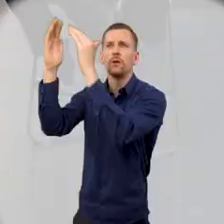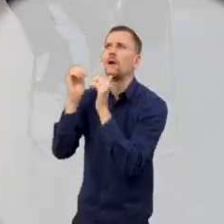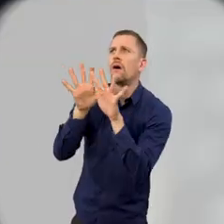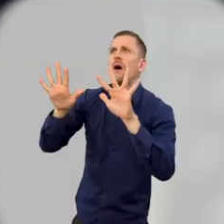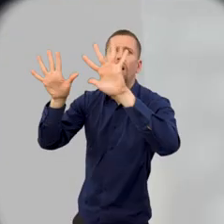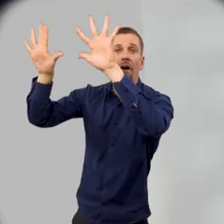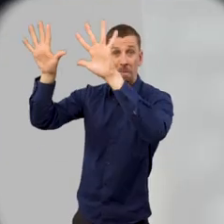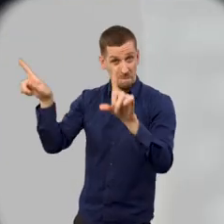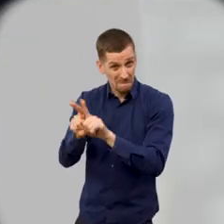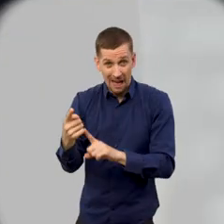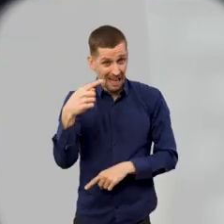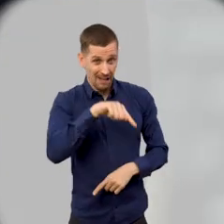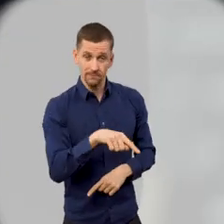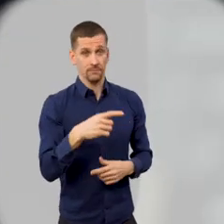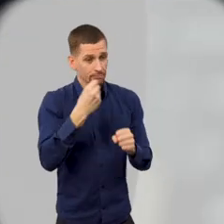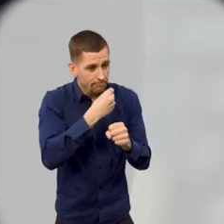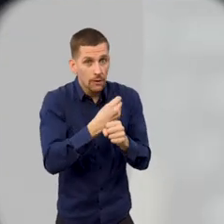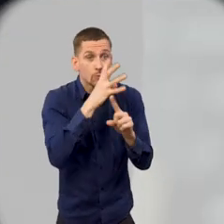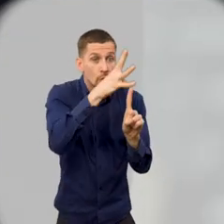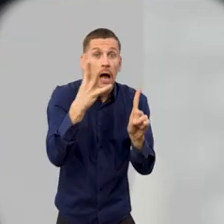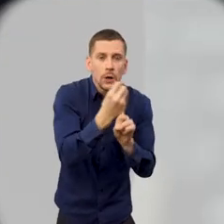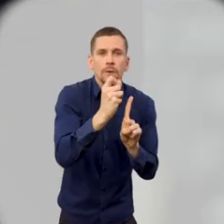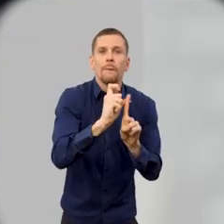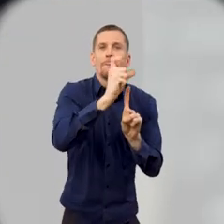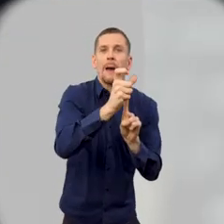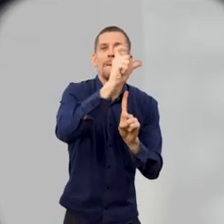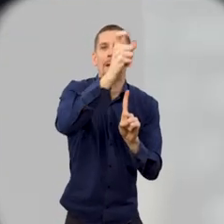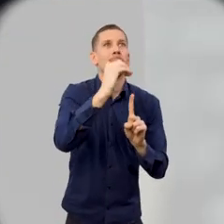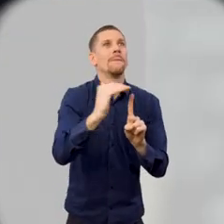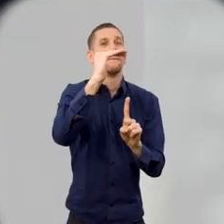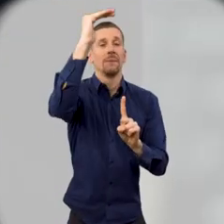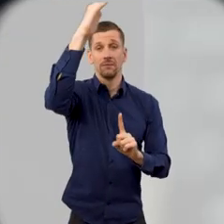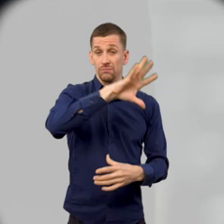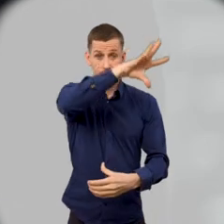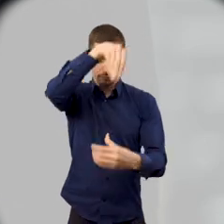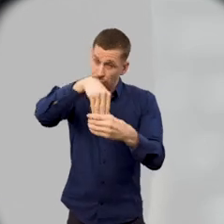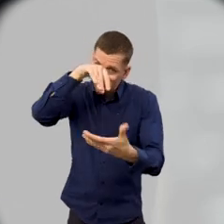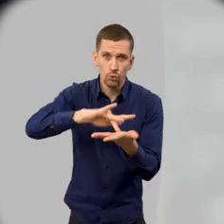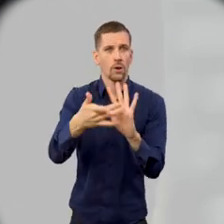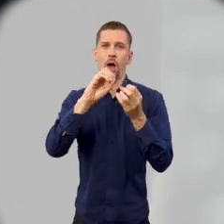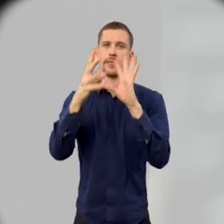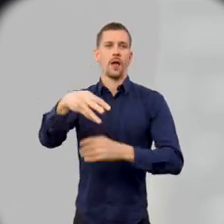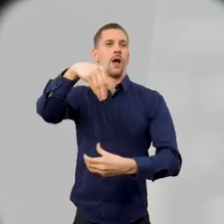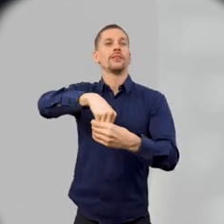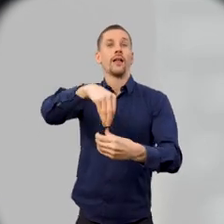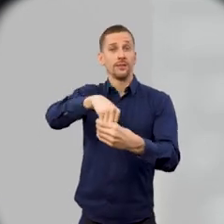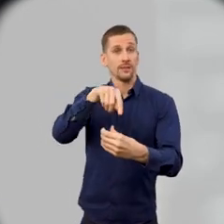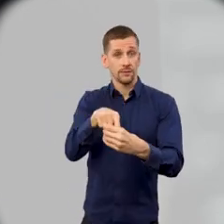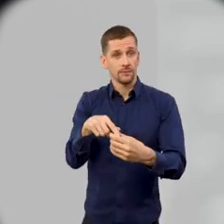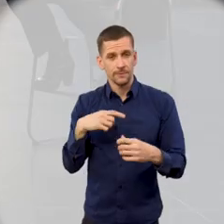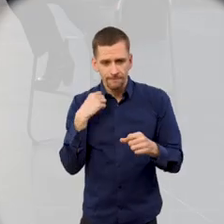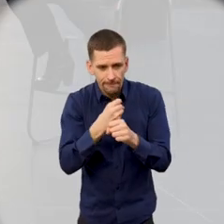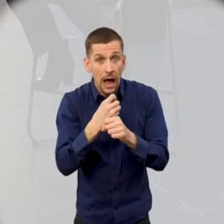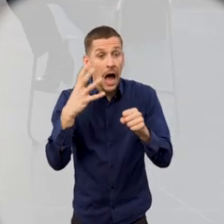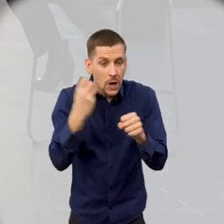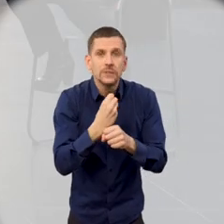gagner des niveaux avec des points d'expérience. Le principe est donc de dire qu'à travers cet intranet, ils ont des sujets, des projets à réaliser